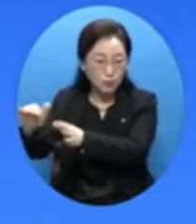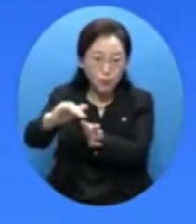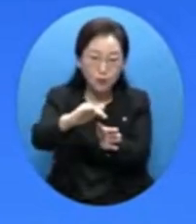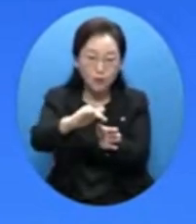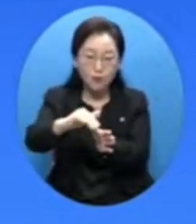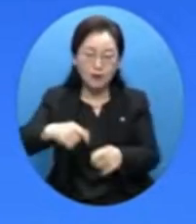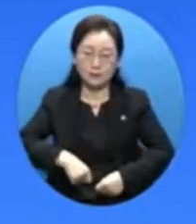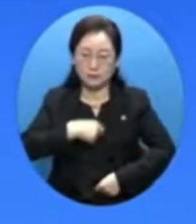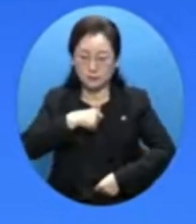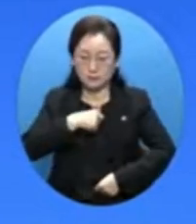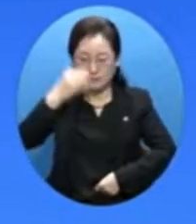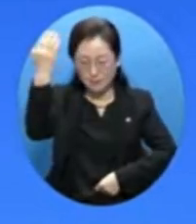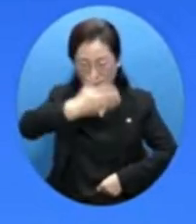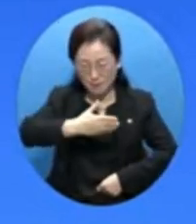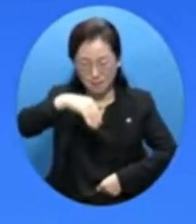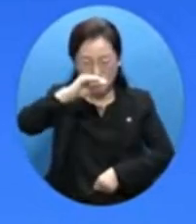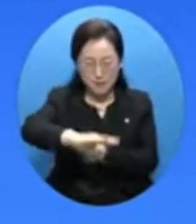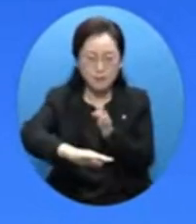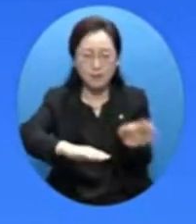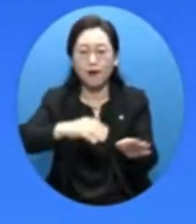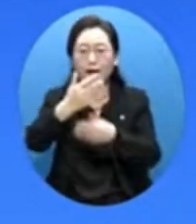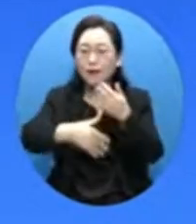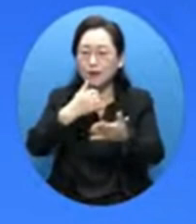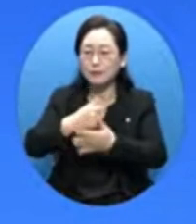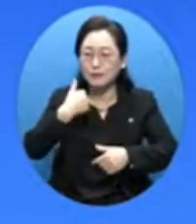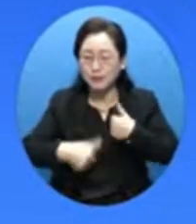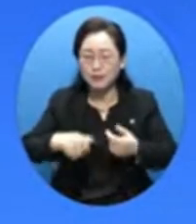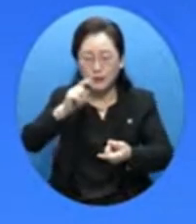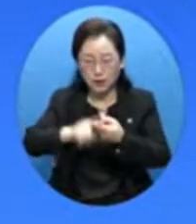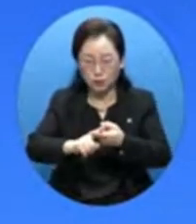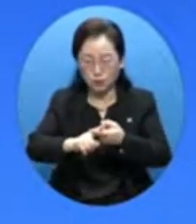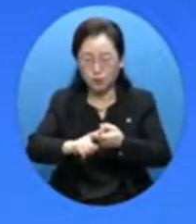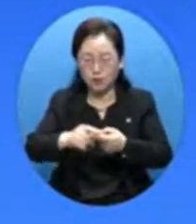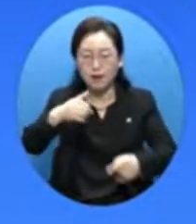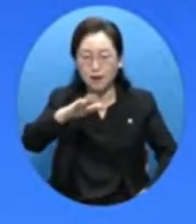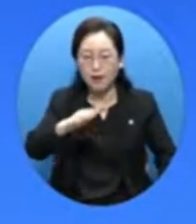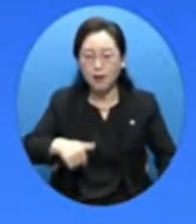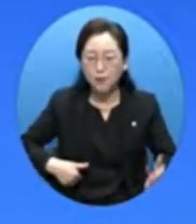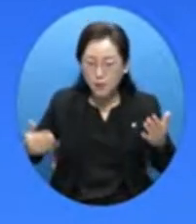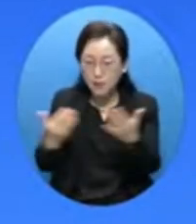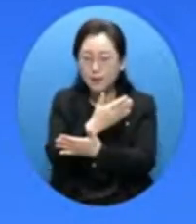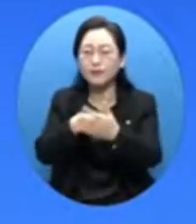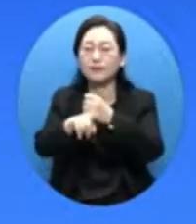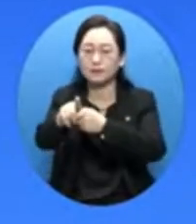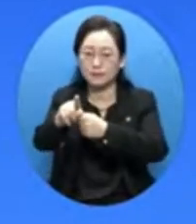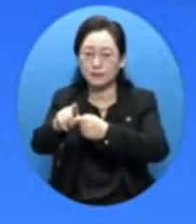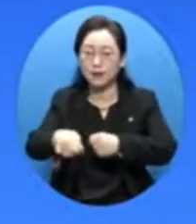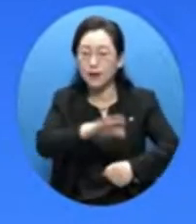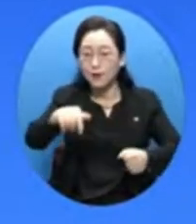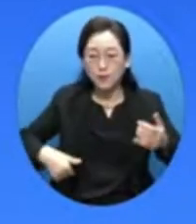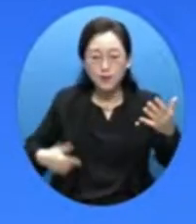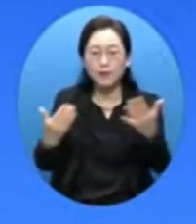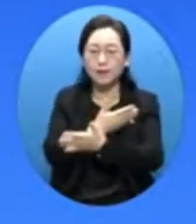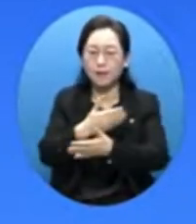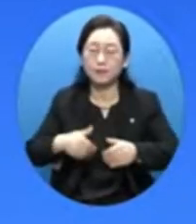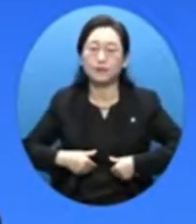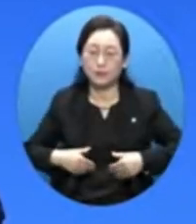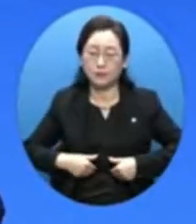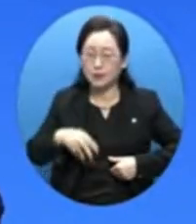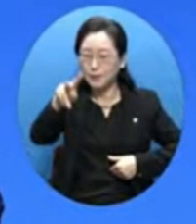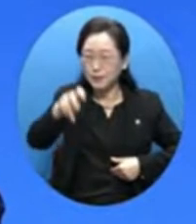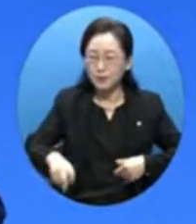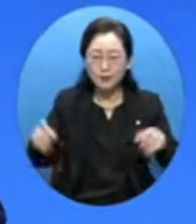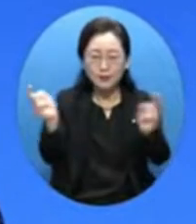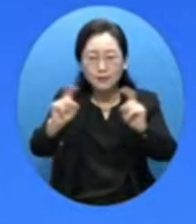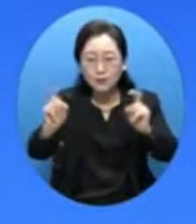의의 발걸음으로 하나님이 기뻐하신 길로 가는 것이 바로 회개인 것입니다. 우리가 회개해야 됩니다. 미워하고